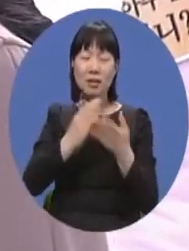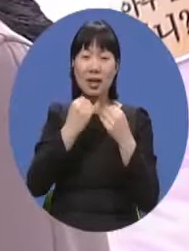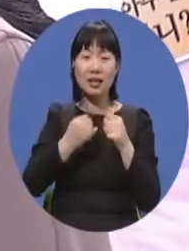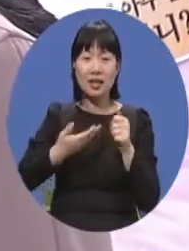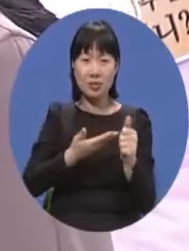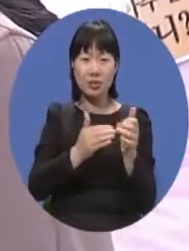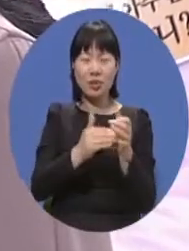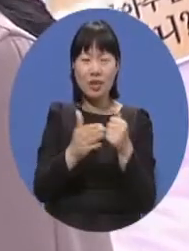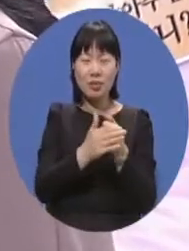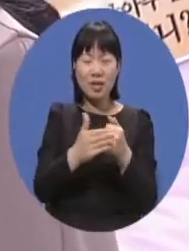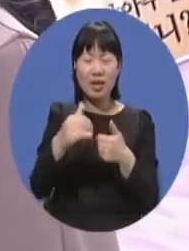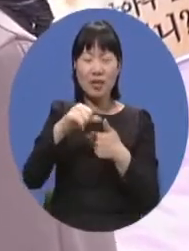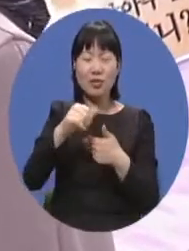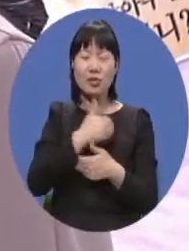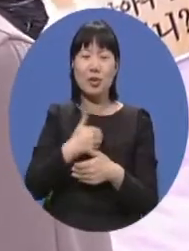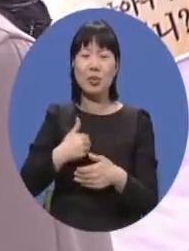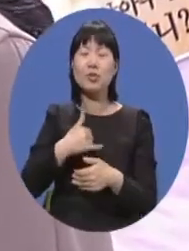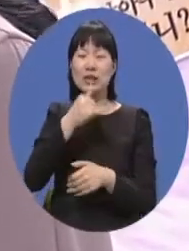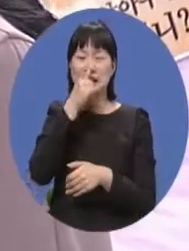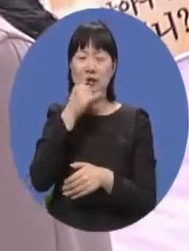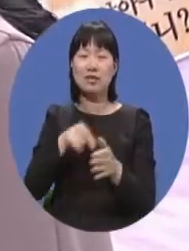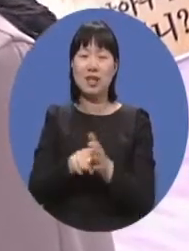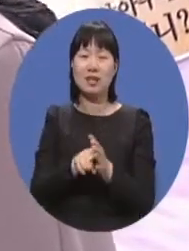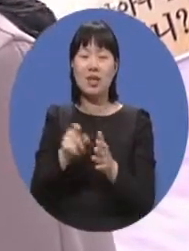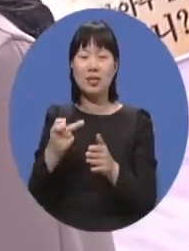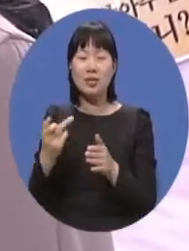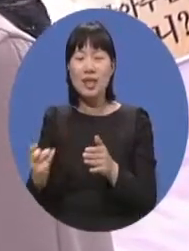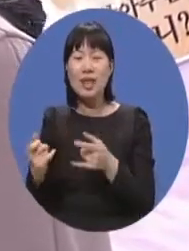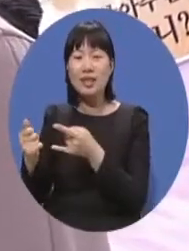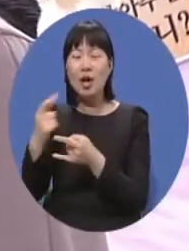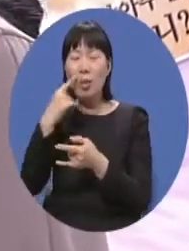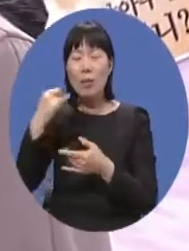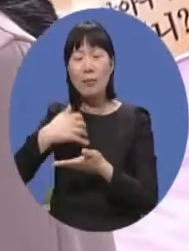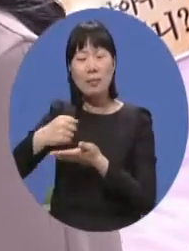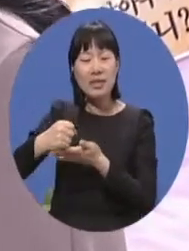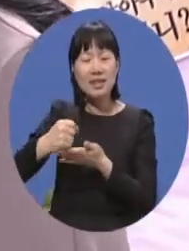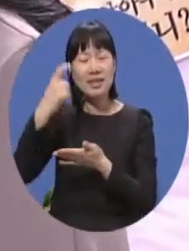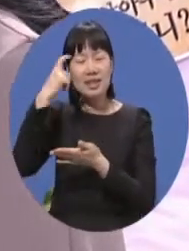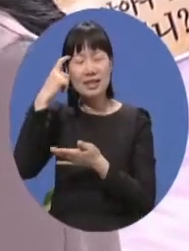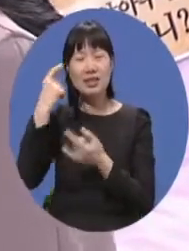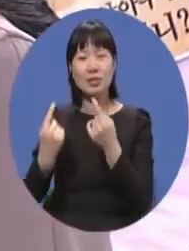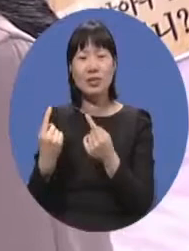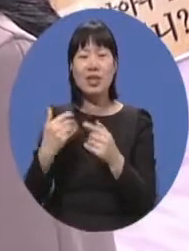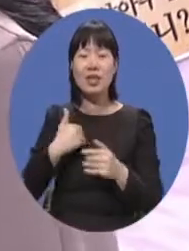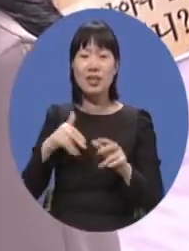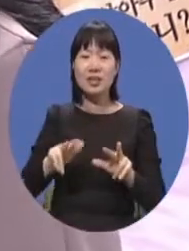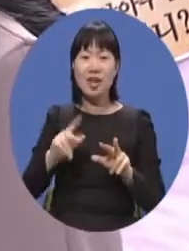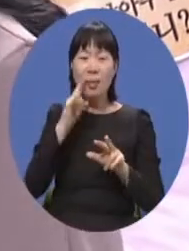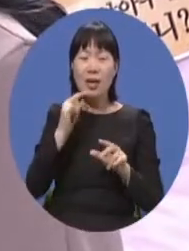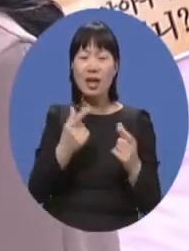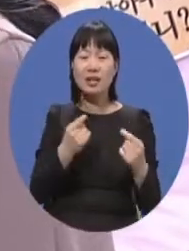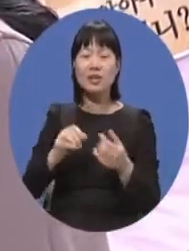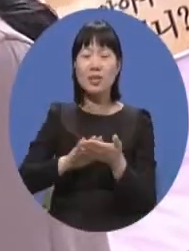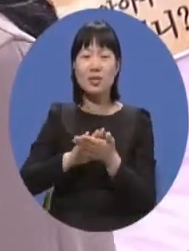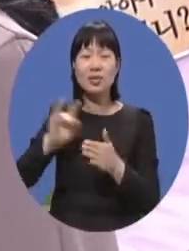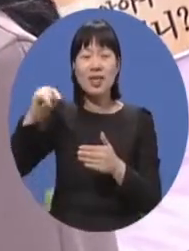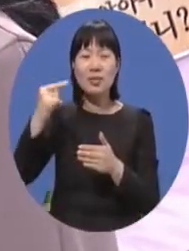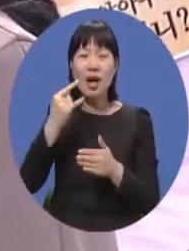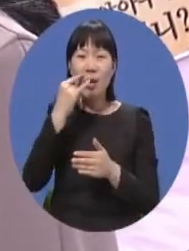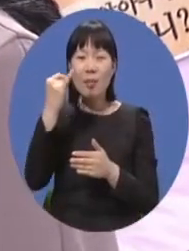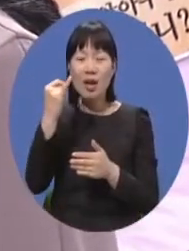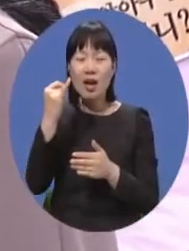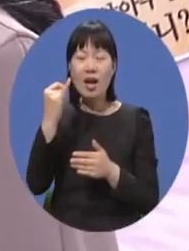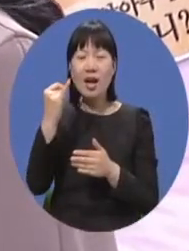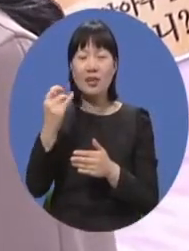해주셔서 건우도 여유가 생길 수 있도록. 네. 동생한테 엄마를 뺏기는 기분보다는 아 내가 지금은 엄마랑 놀고 다음엔 동생이 엄마랑